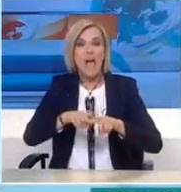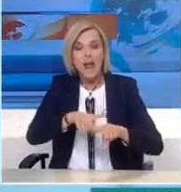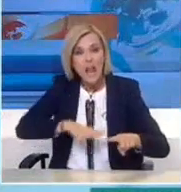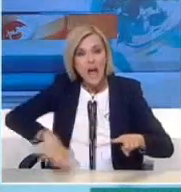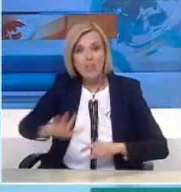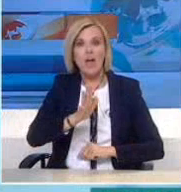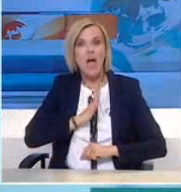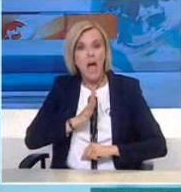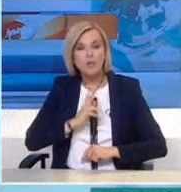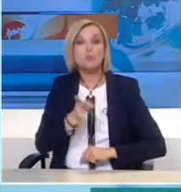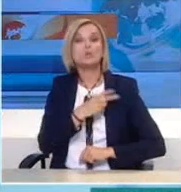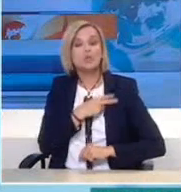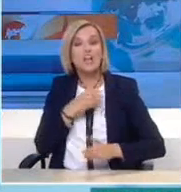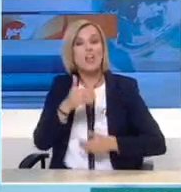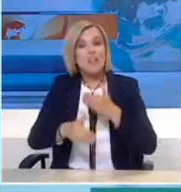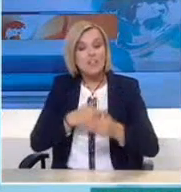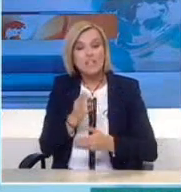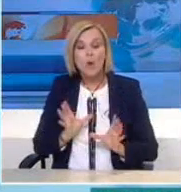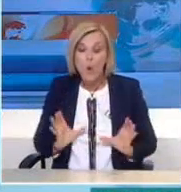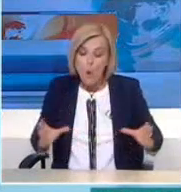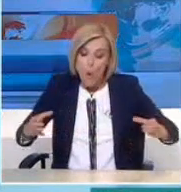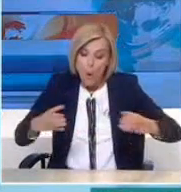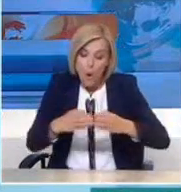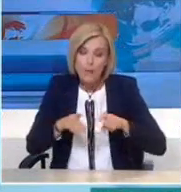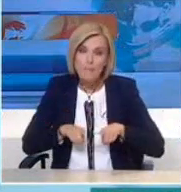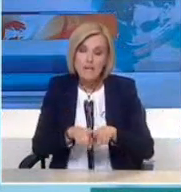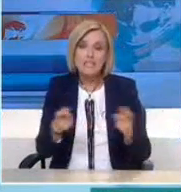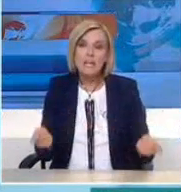υγειονομικό σύστημα. Όλοι μαζί. Σας ευχαριστώ. Ευχαριστούμε, κύριε καθηγητά.